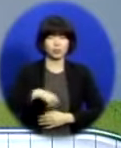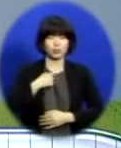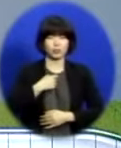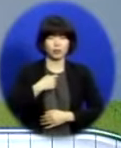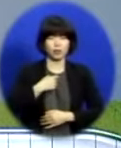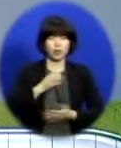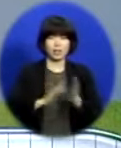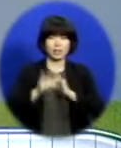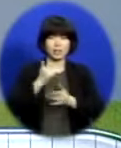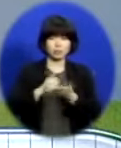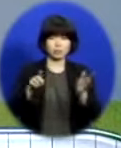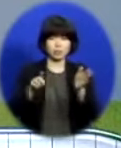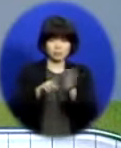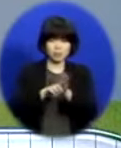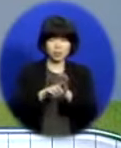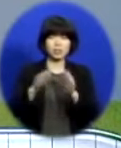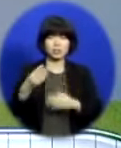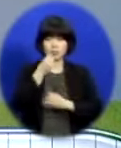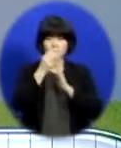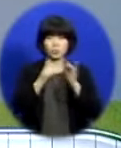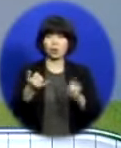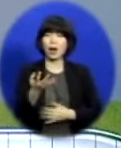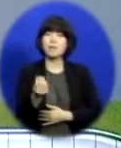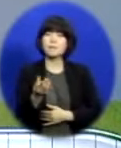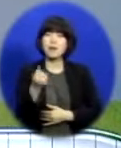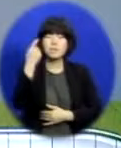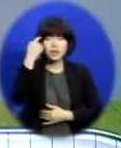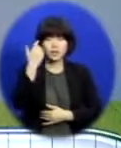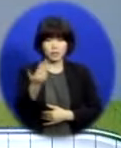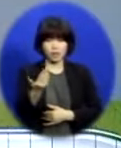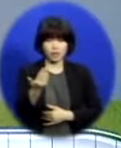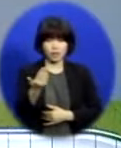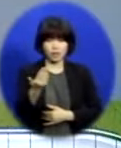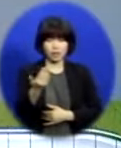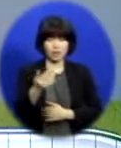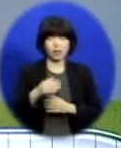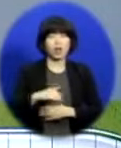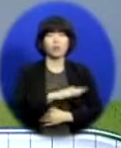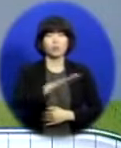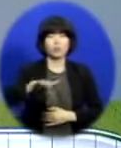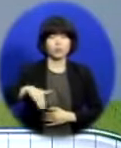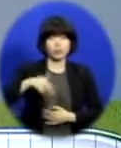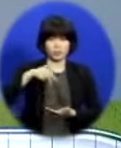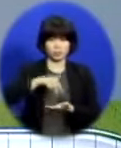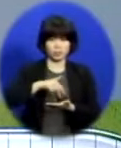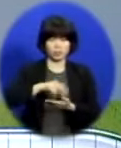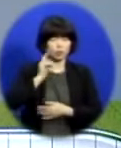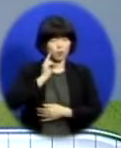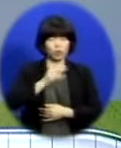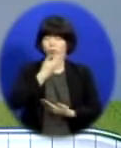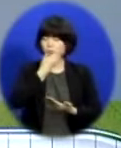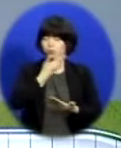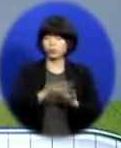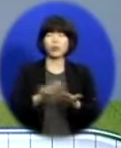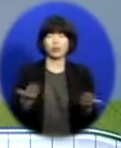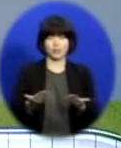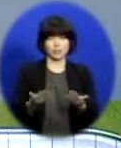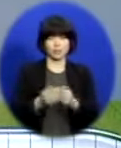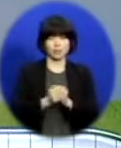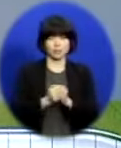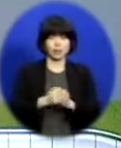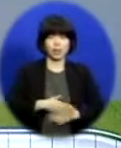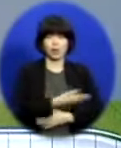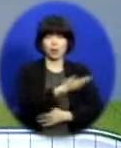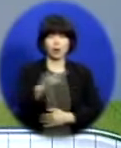성도가 몇 명이냐 하는 것입니다 이거는 우리들에게서 너무너무 중요한 일입니다 입니다